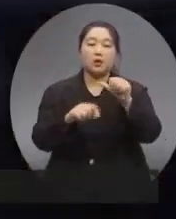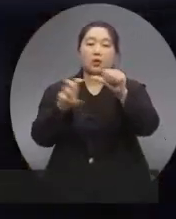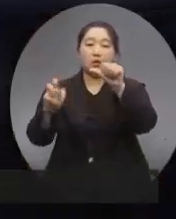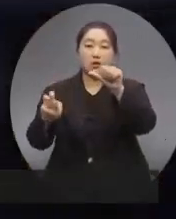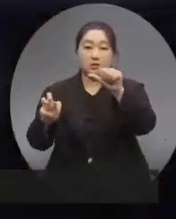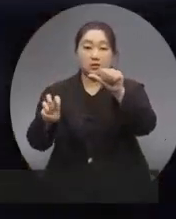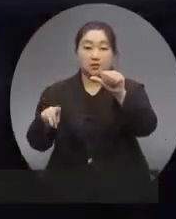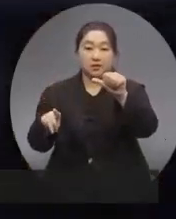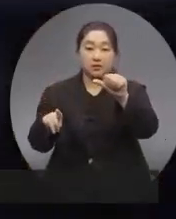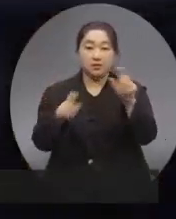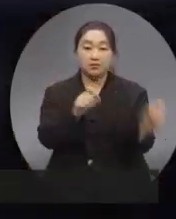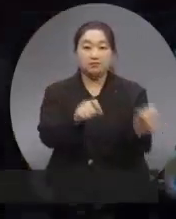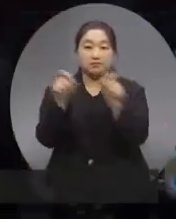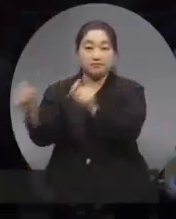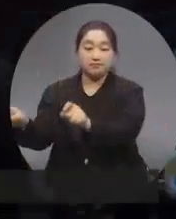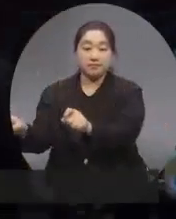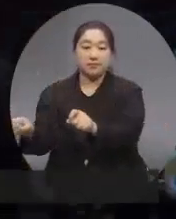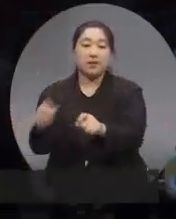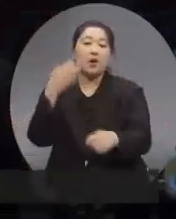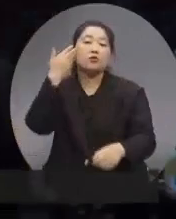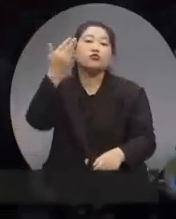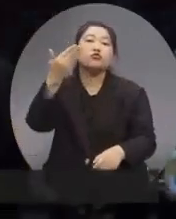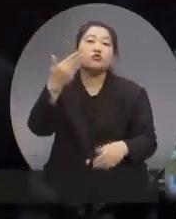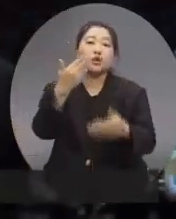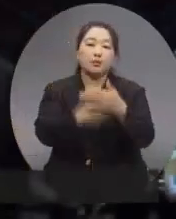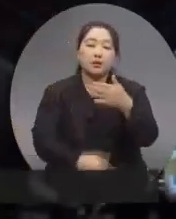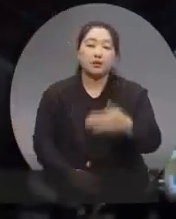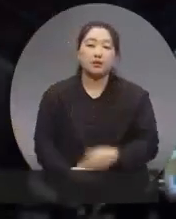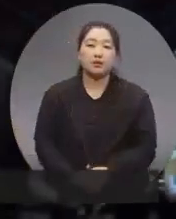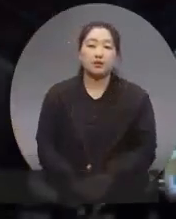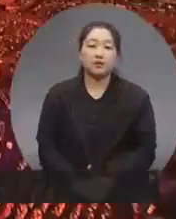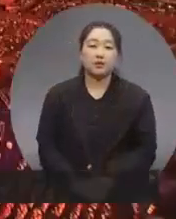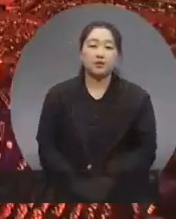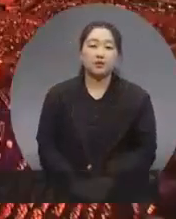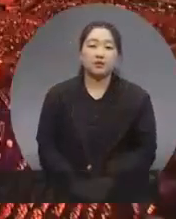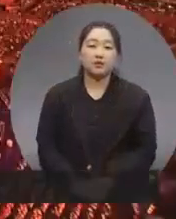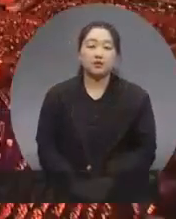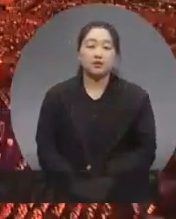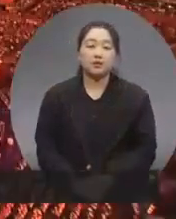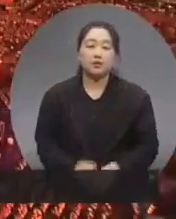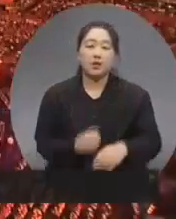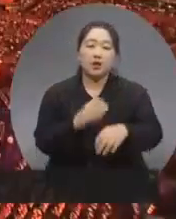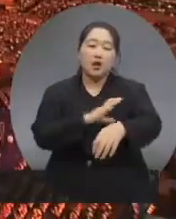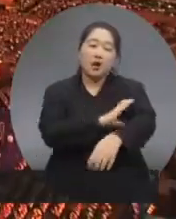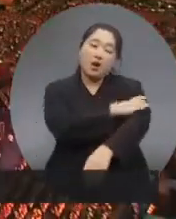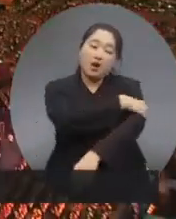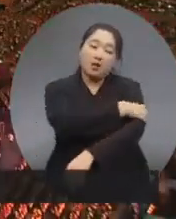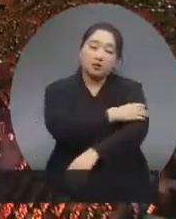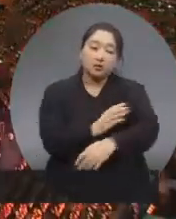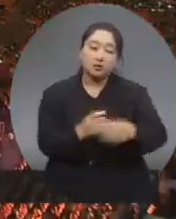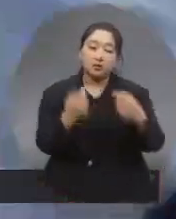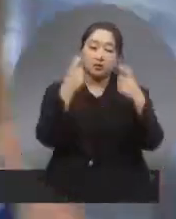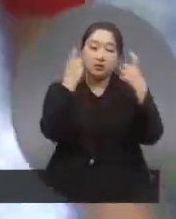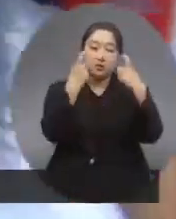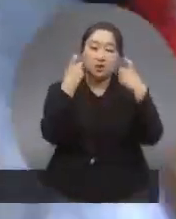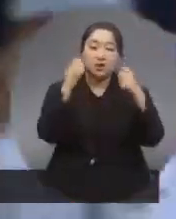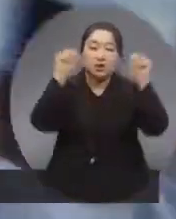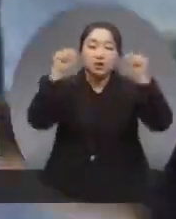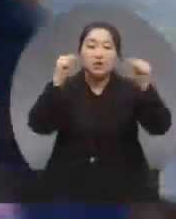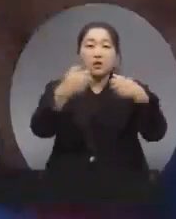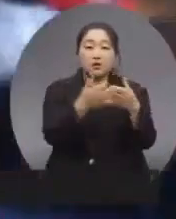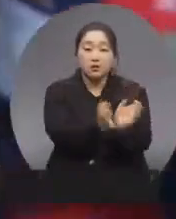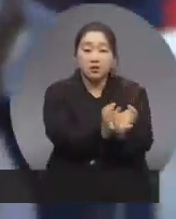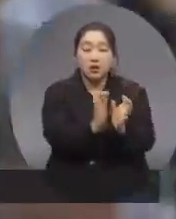말까지 국제연맹에 연장했지만 열흘도 남지 않은 상태입니다 과도한 영향력을 행사하려는 대한체육회에